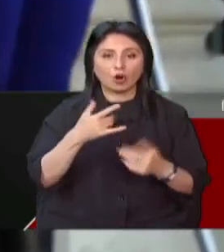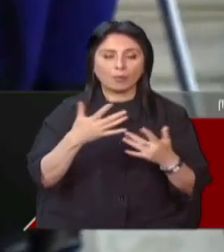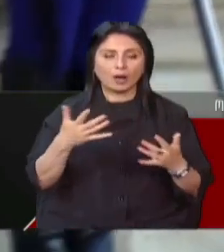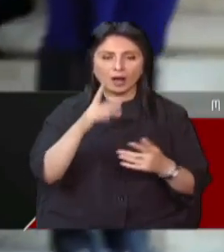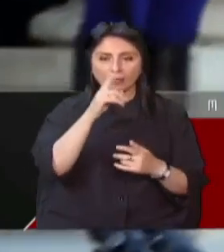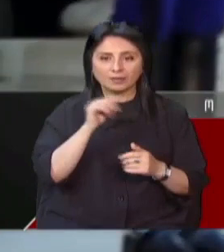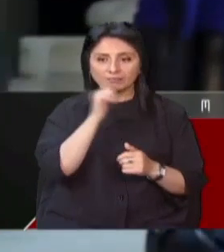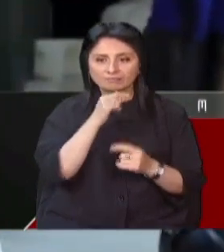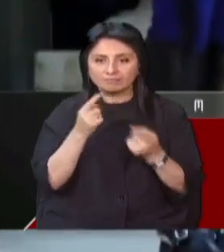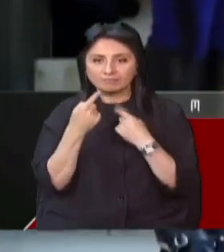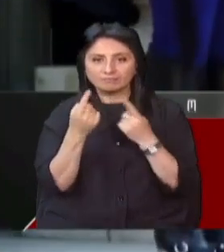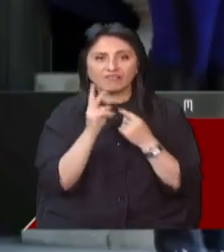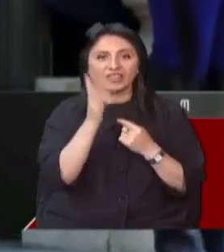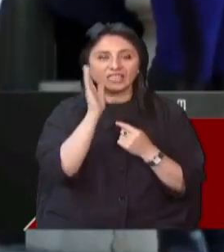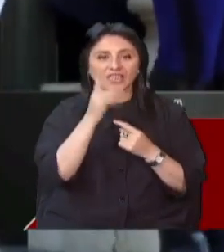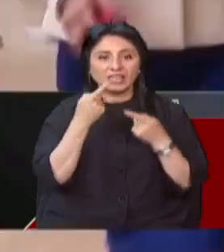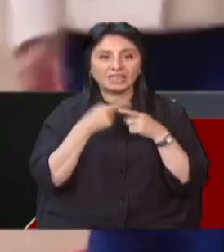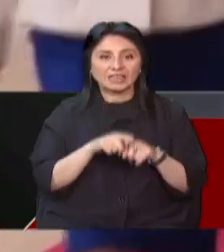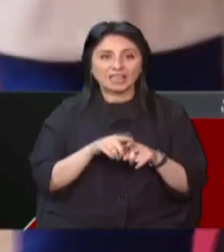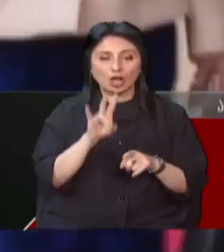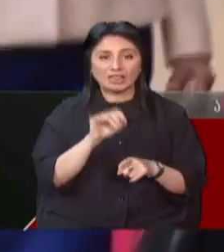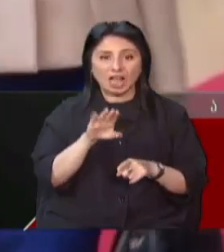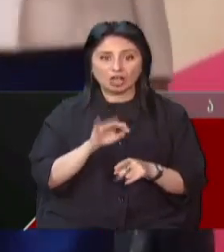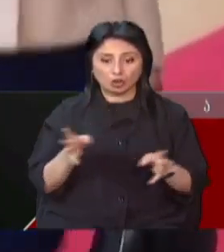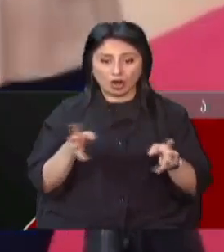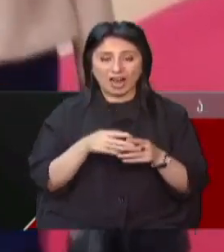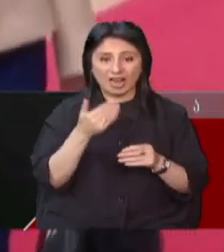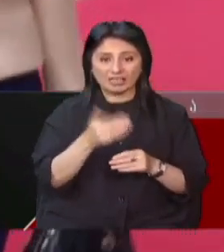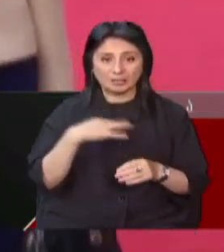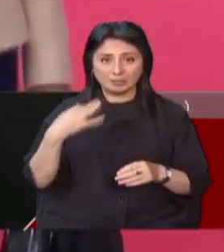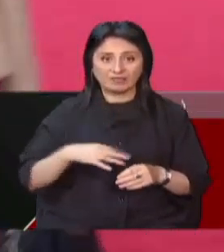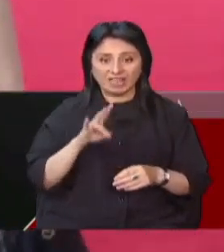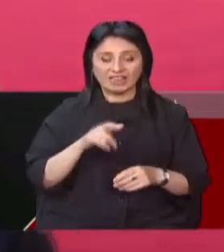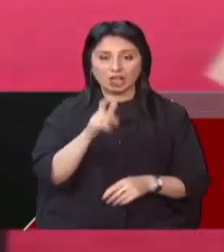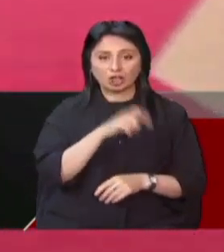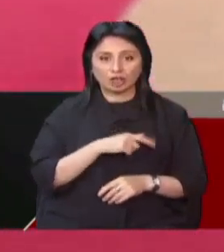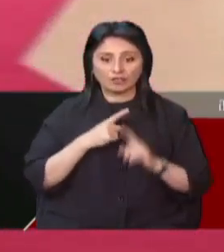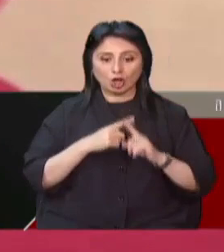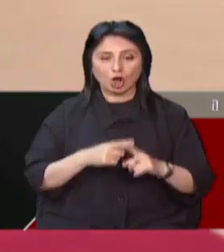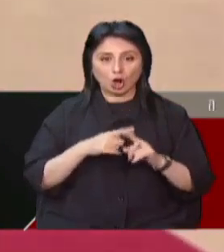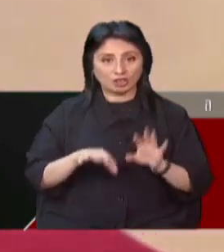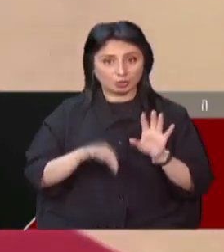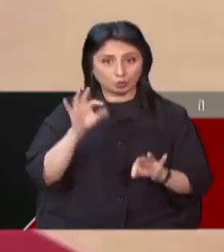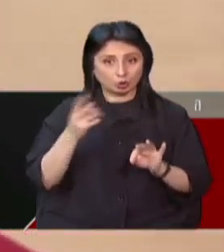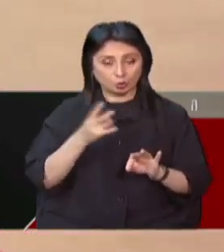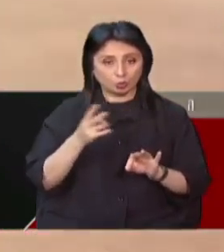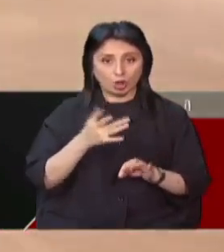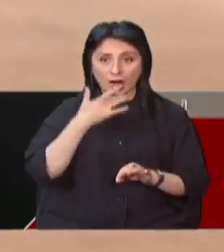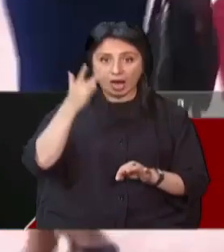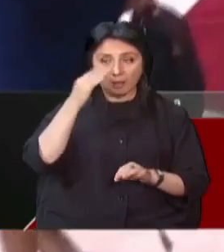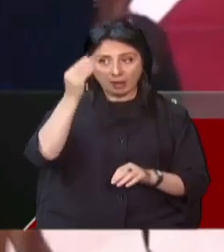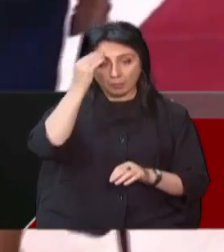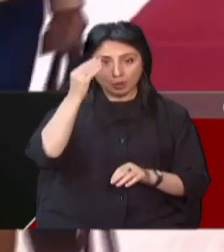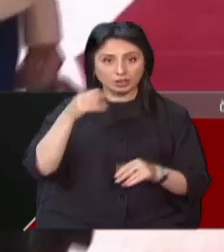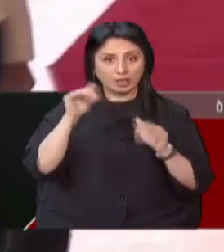თვეა დახურულ კარს მიღმა მსჯელობენ. ტექნიკურად ჩრდილოატლანტიკური ალიანსის მდივანს ნატოს წევრები კონსენსუსით ირჩევენ, თუმცა ამერიკის